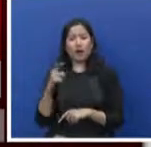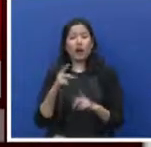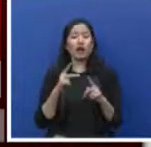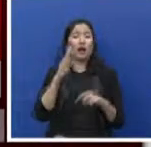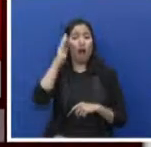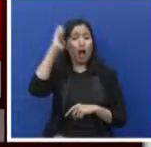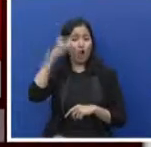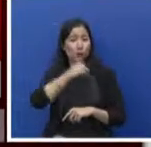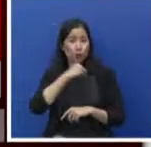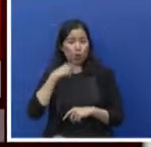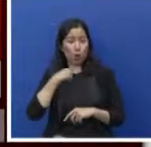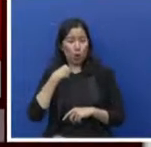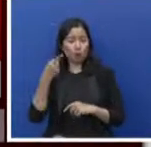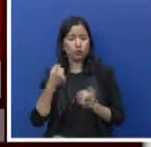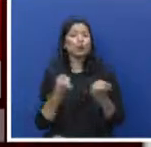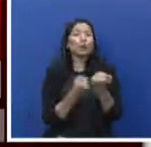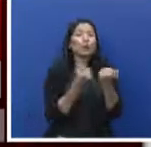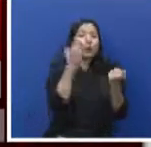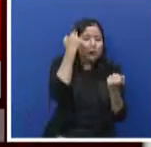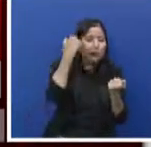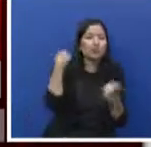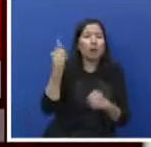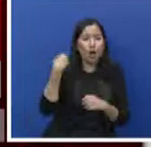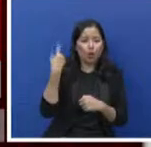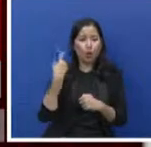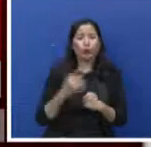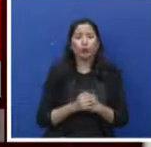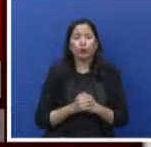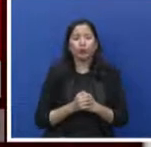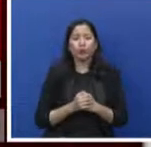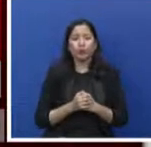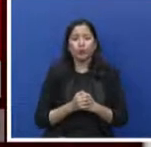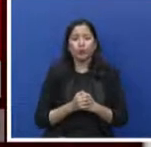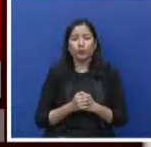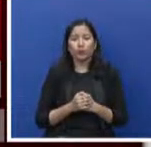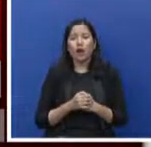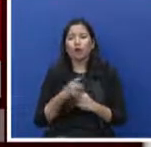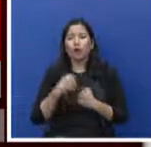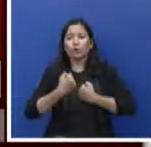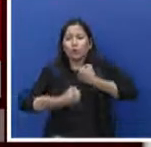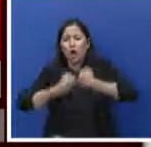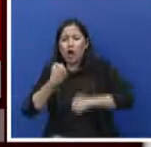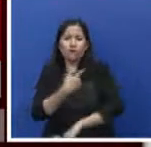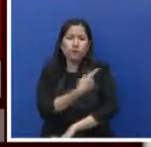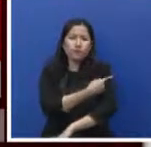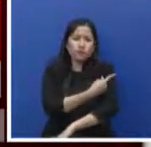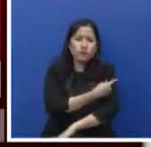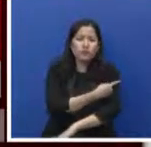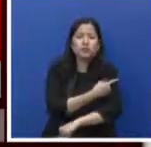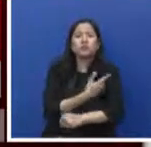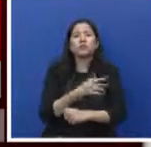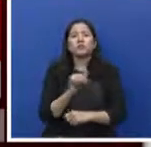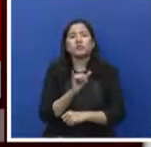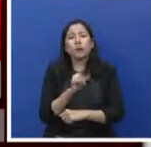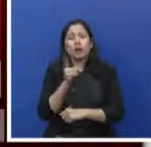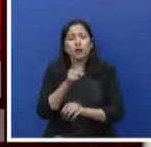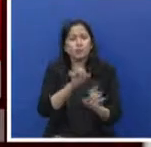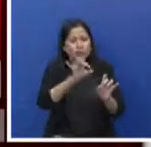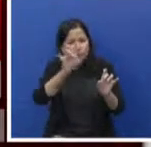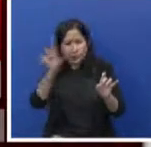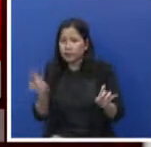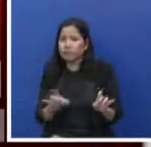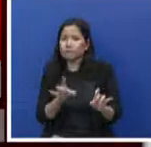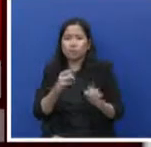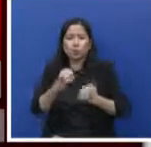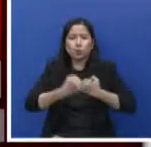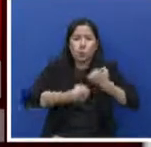upaya pemerintah dalam memerangi COVID-19 ini, baik dari upaya vaksinasi maupun segala macam